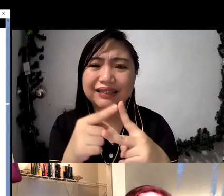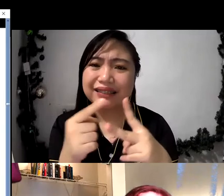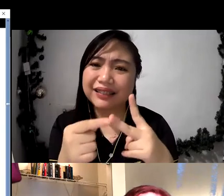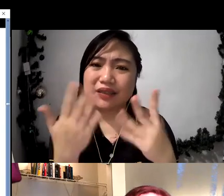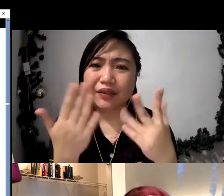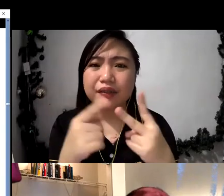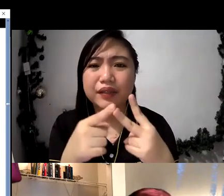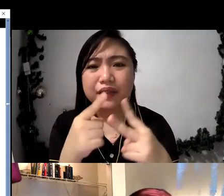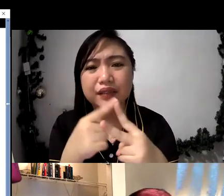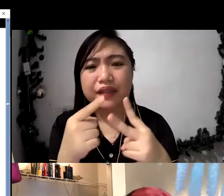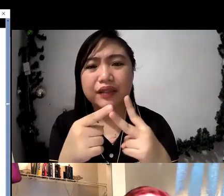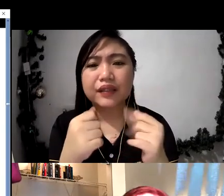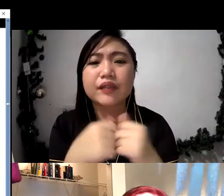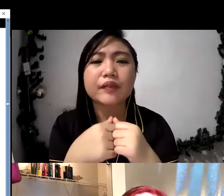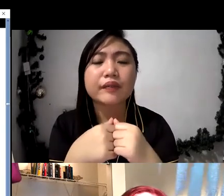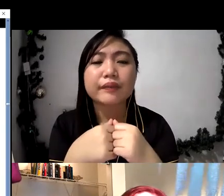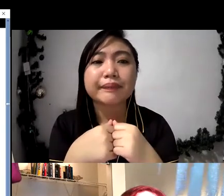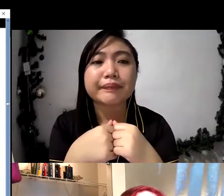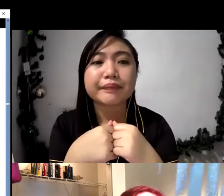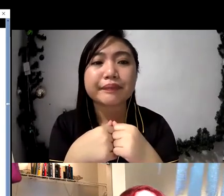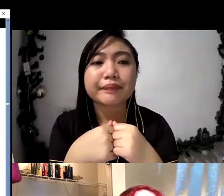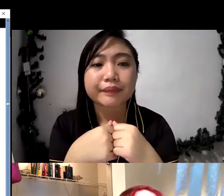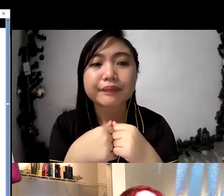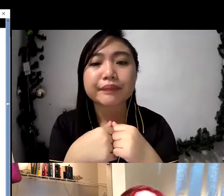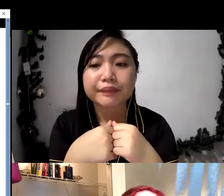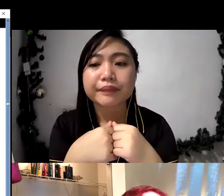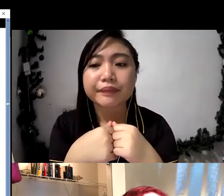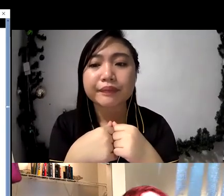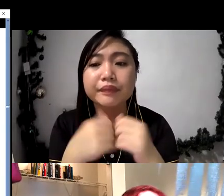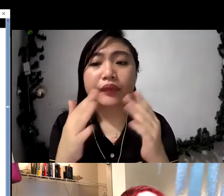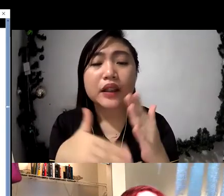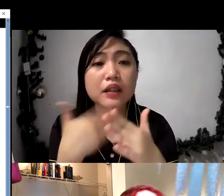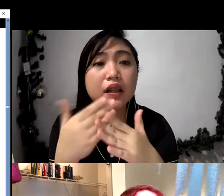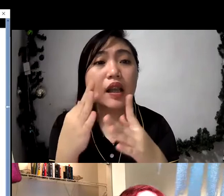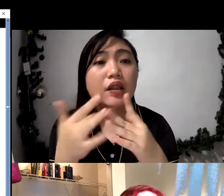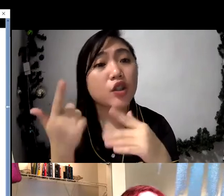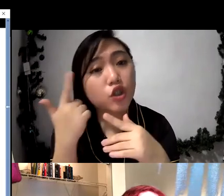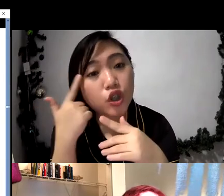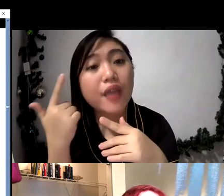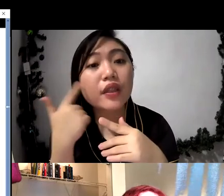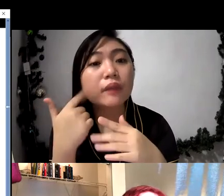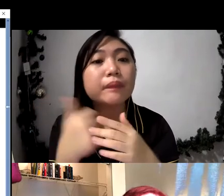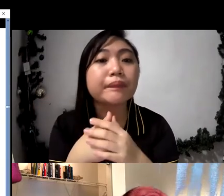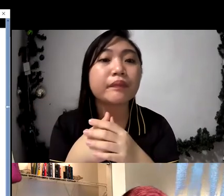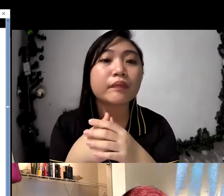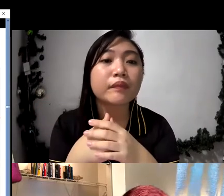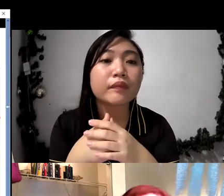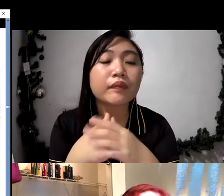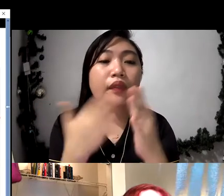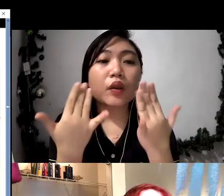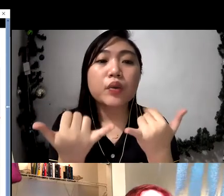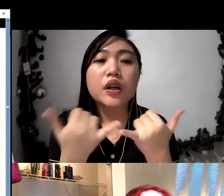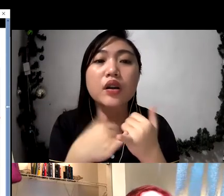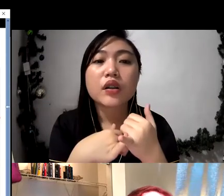clinical assigned sex at birth. Ganun yung ano yan, ano, okay. Pero pagdating sa gender, no, we are now what